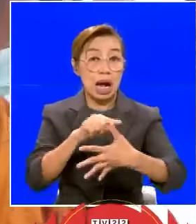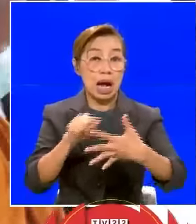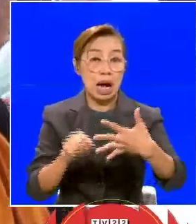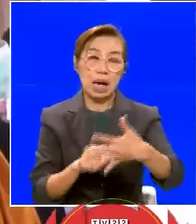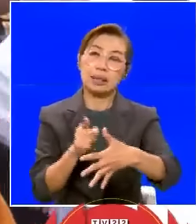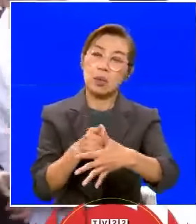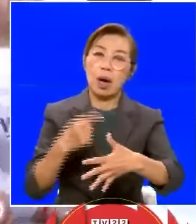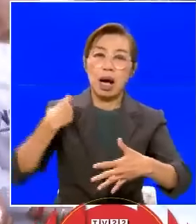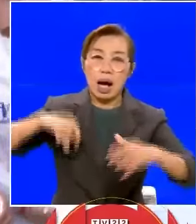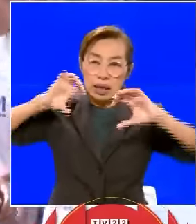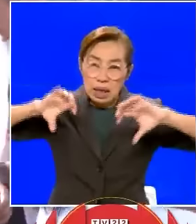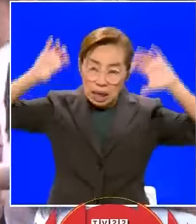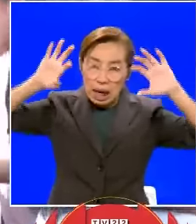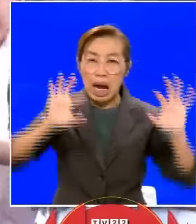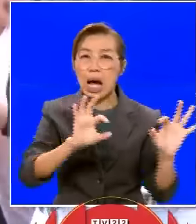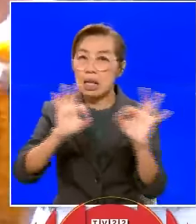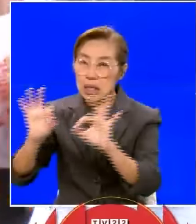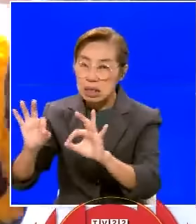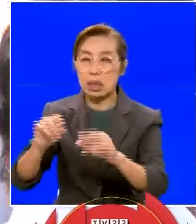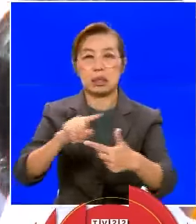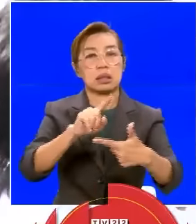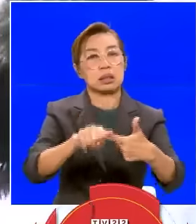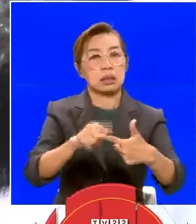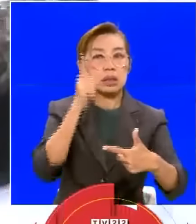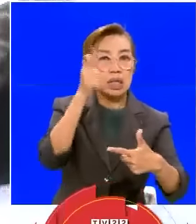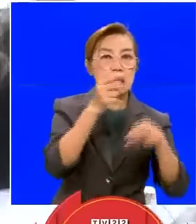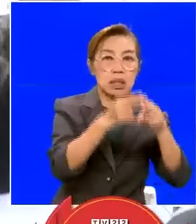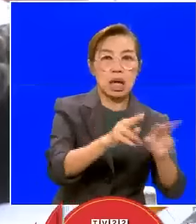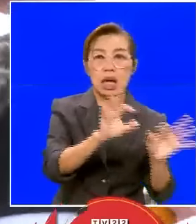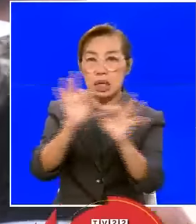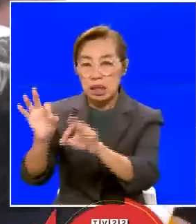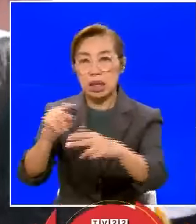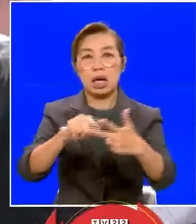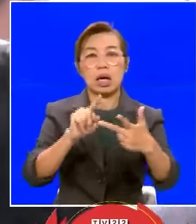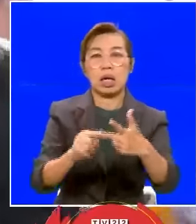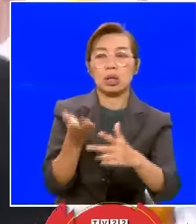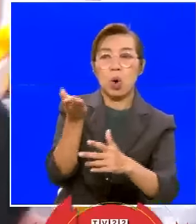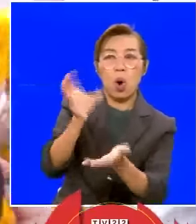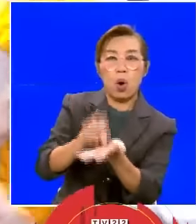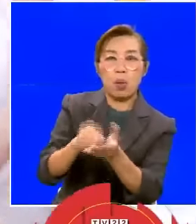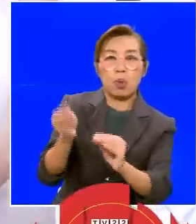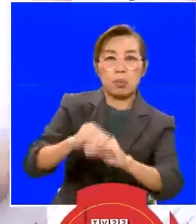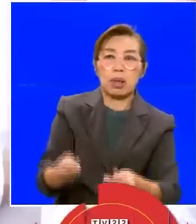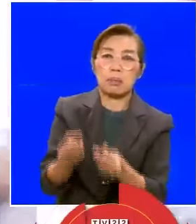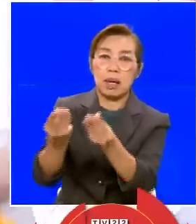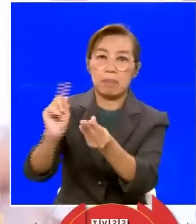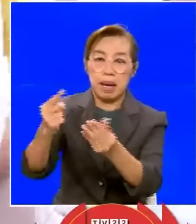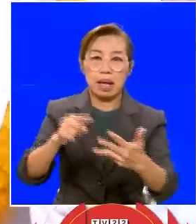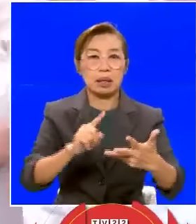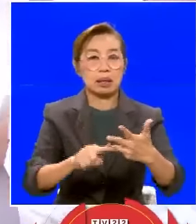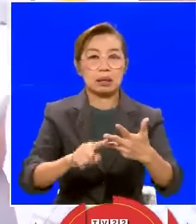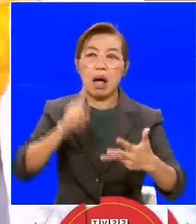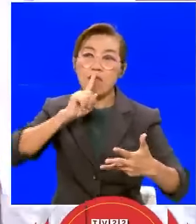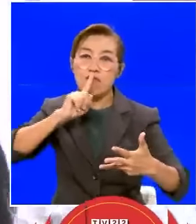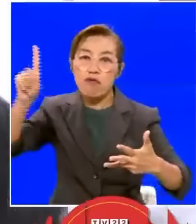สั่งเลื่อนคุณทักษิณขอเลื่อนมีการขอความเป็นธรรมเพิ่มเติม สั่งฟ้อง แล้วได้ประกันตัวหรือไม่ประกันตั